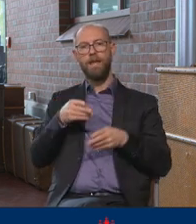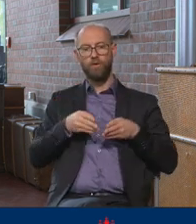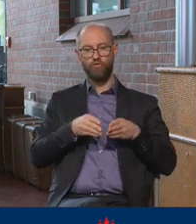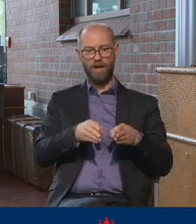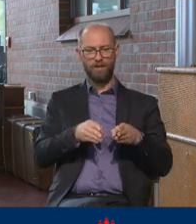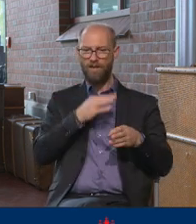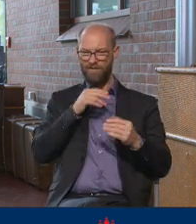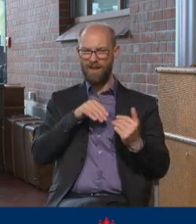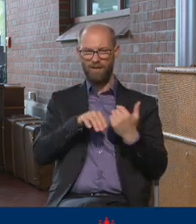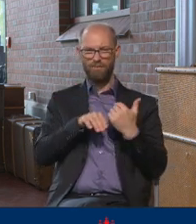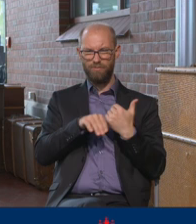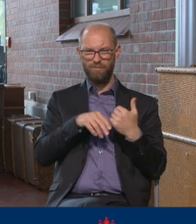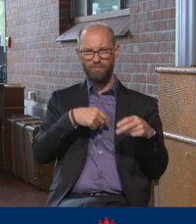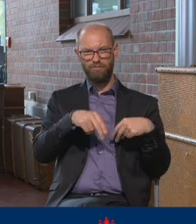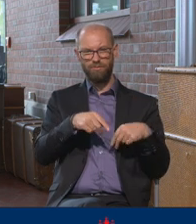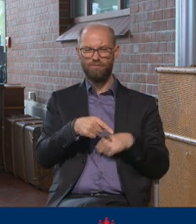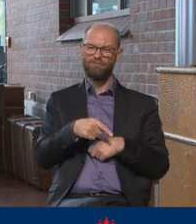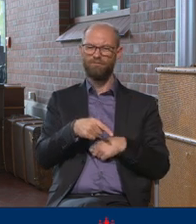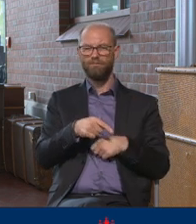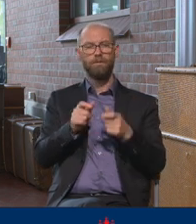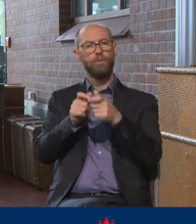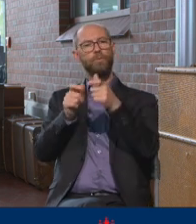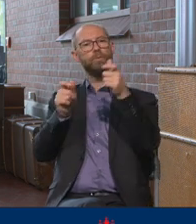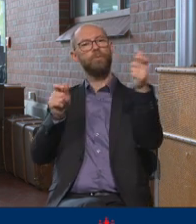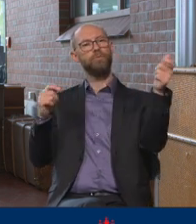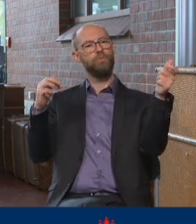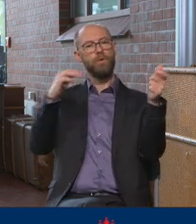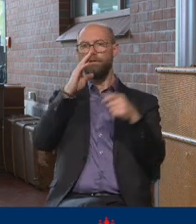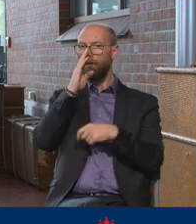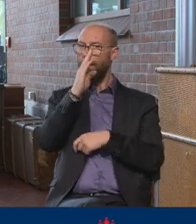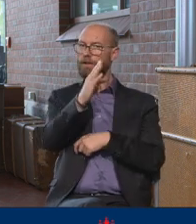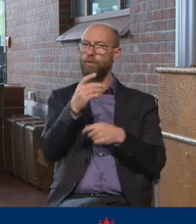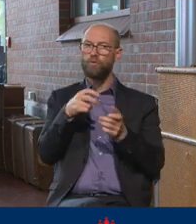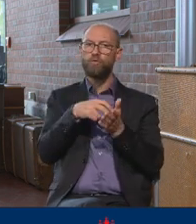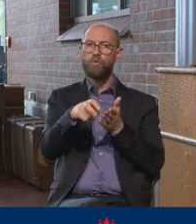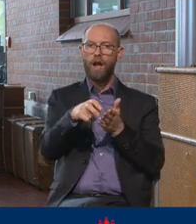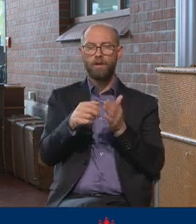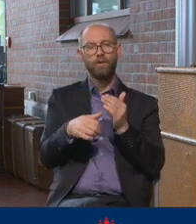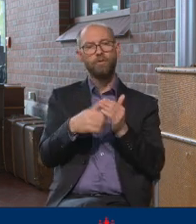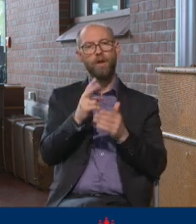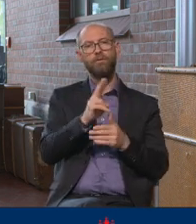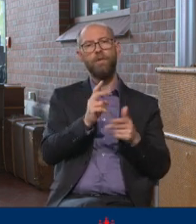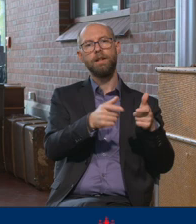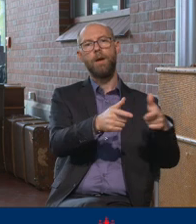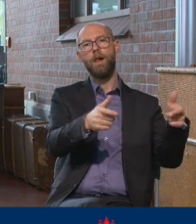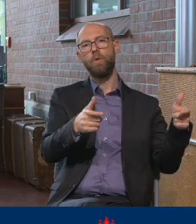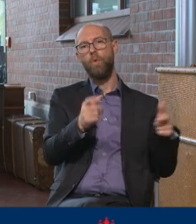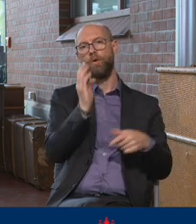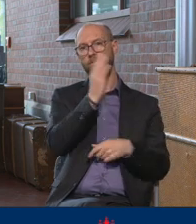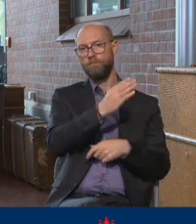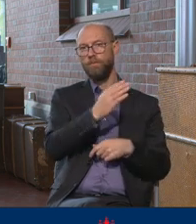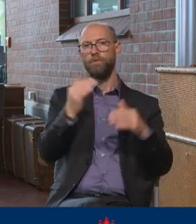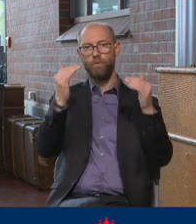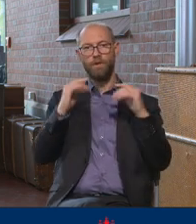qualitätsvoll zu überwinden und direkten zugang zu dem neuen ort haben dem verkauf unten sind sie noch ein paar bilder wie uns das vorstellen können die